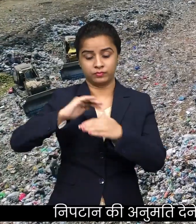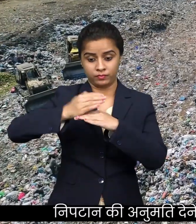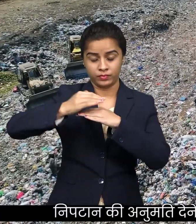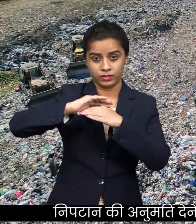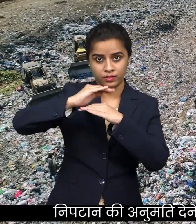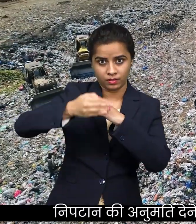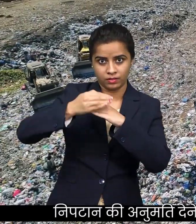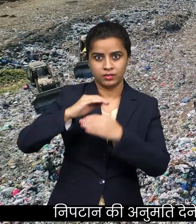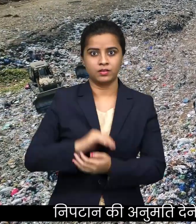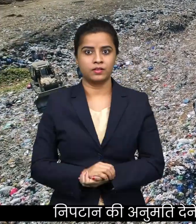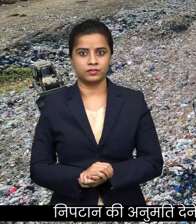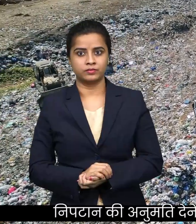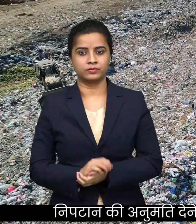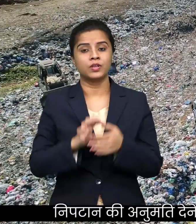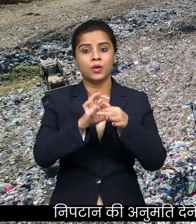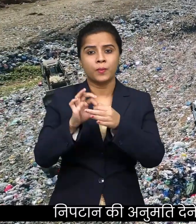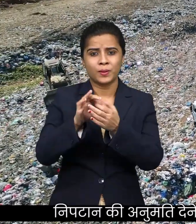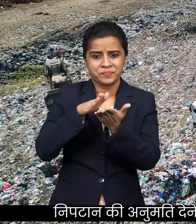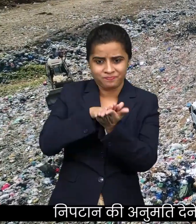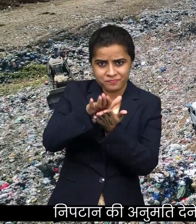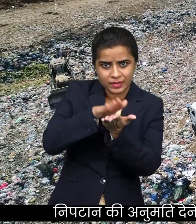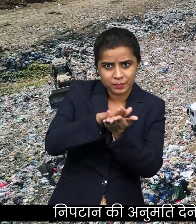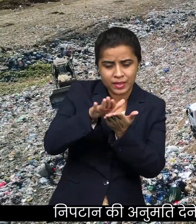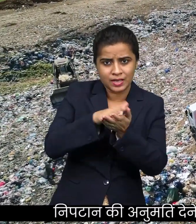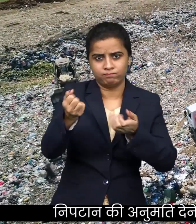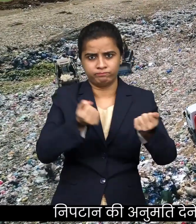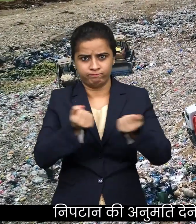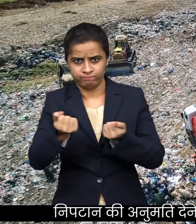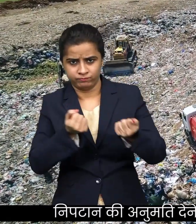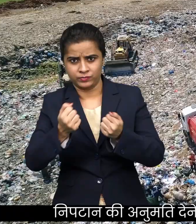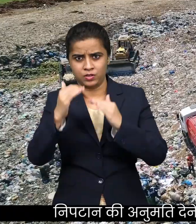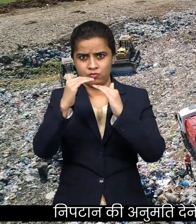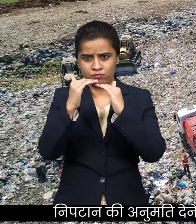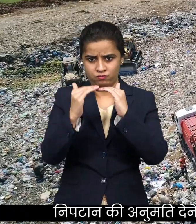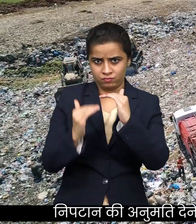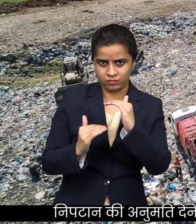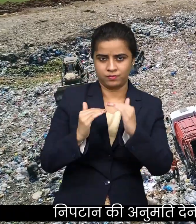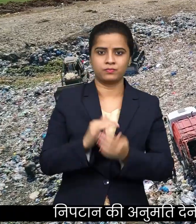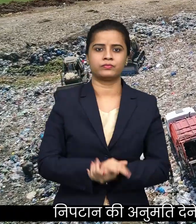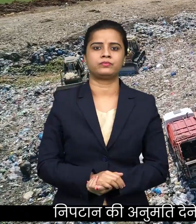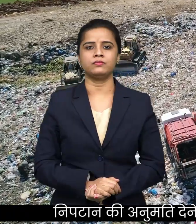निपटान की अनुमति देने के लिए परतों को ट्रकों द्वारा संकुचित किया जाता है।